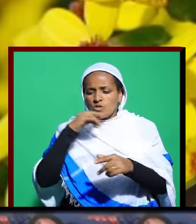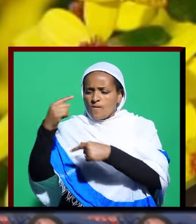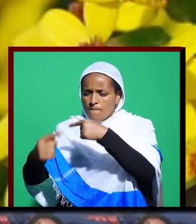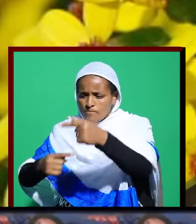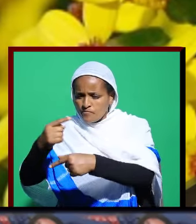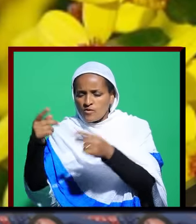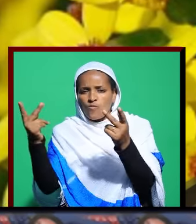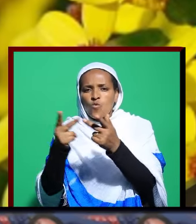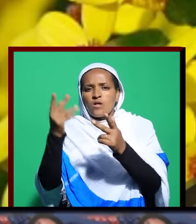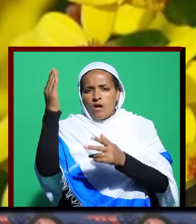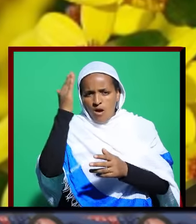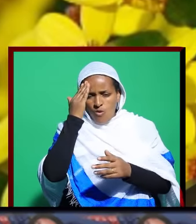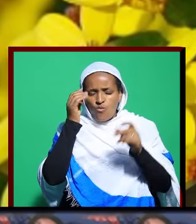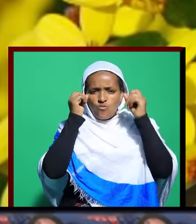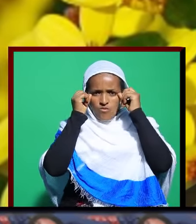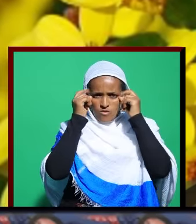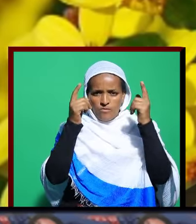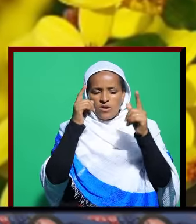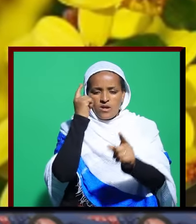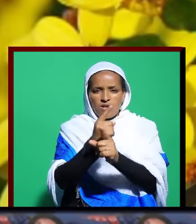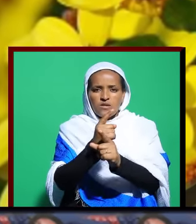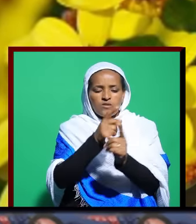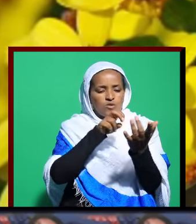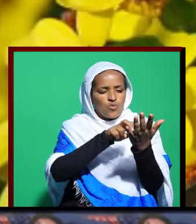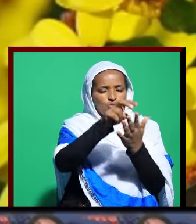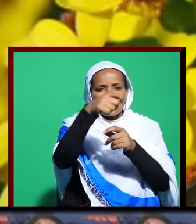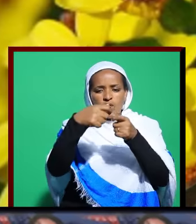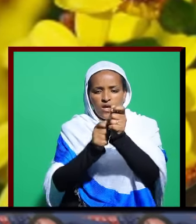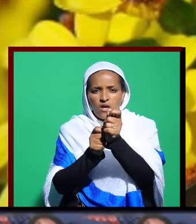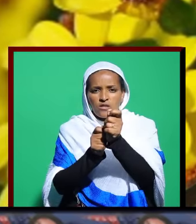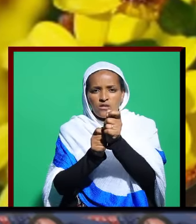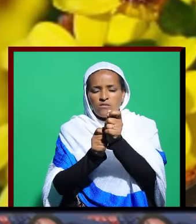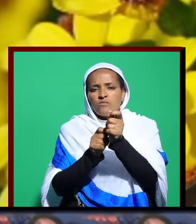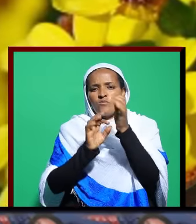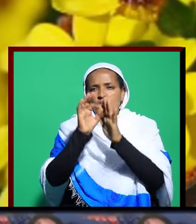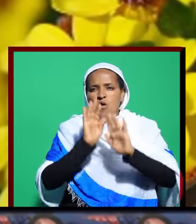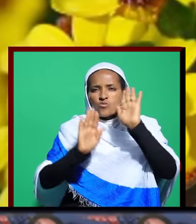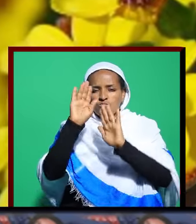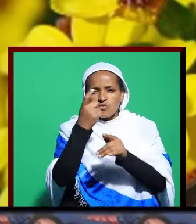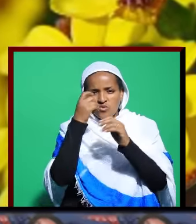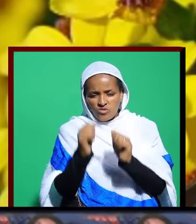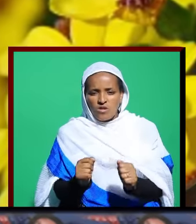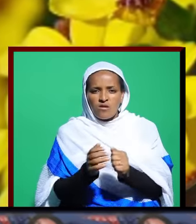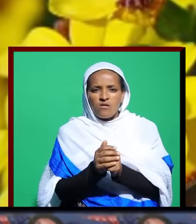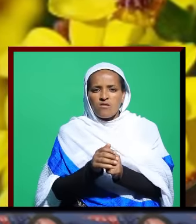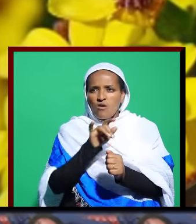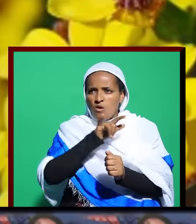ሰዎች የሚሄዱበትን ቦታ አውቀውት ተረድተውት፣ ልክ አሁን የጉዞ ቲኬት የቆረጠ ሰው አውቶቡስ ሊሆን